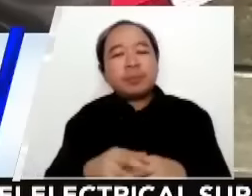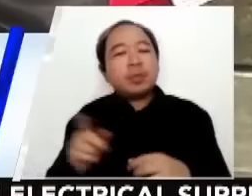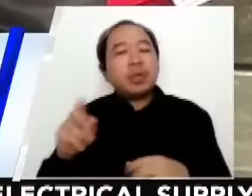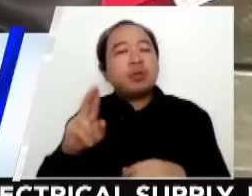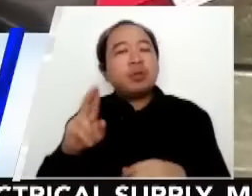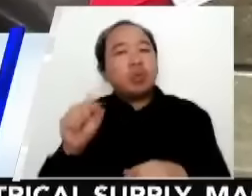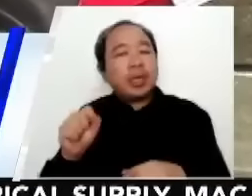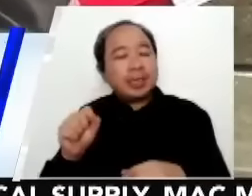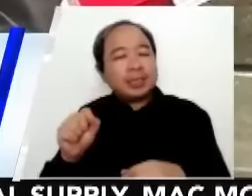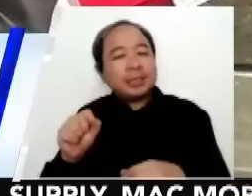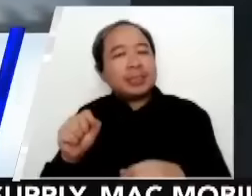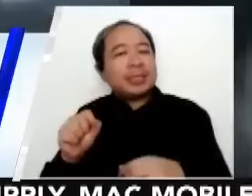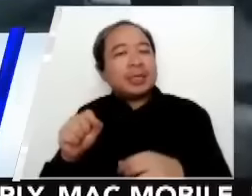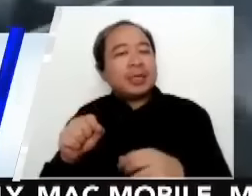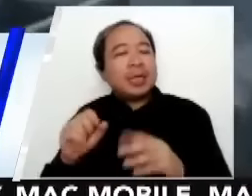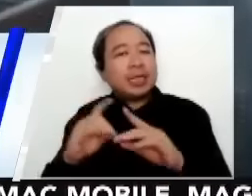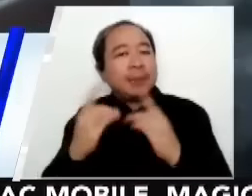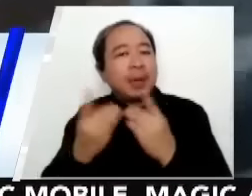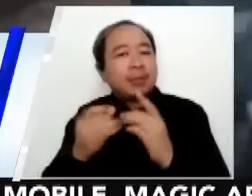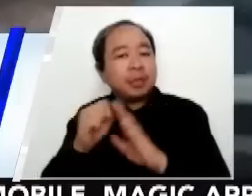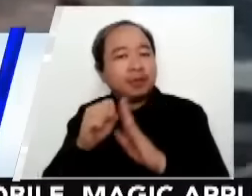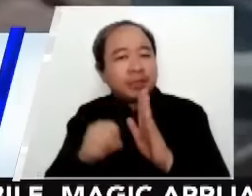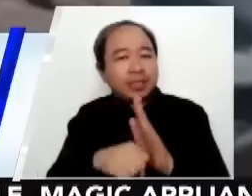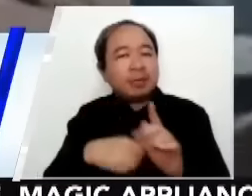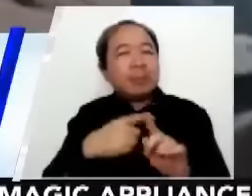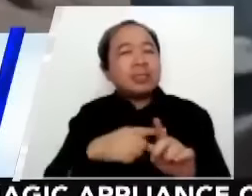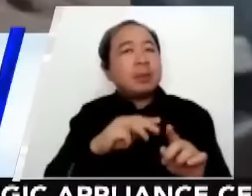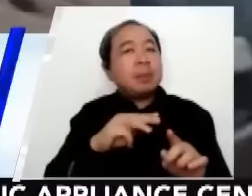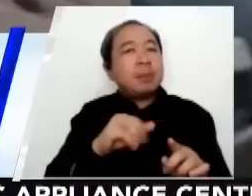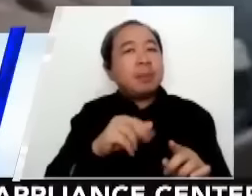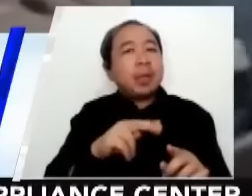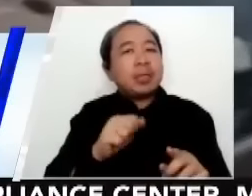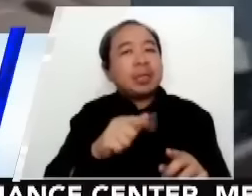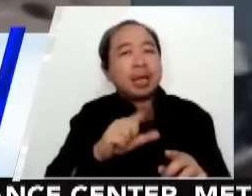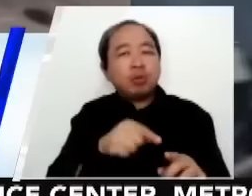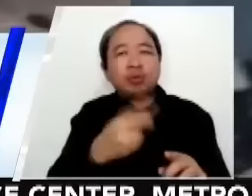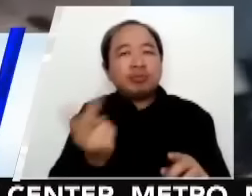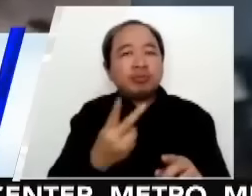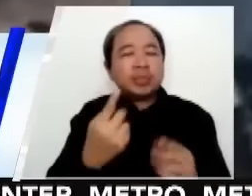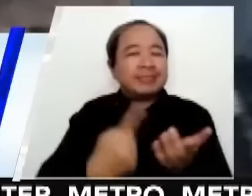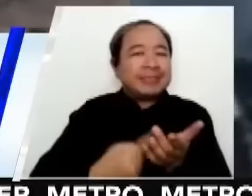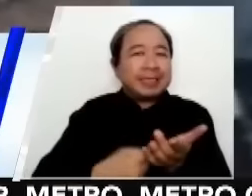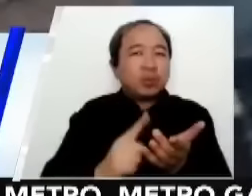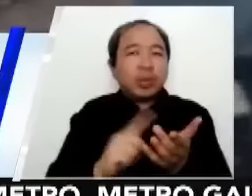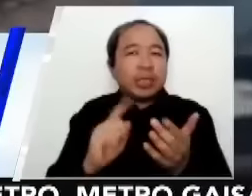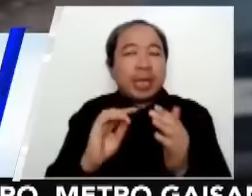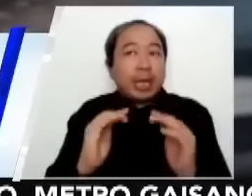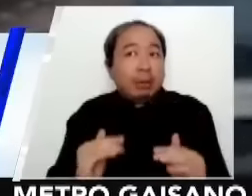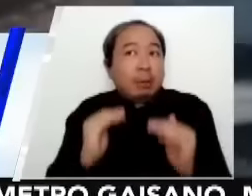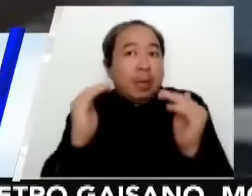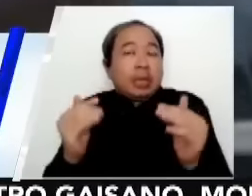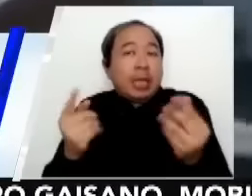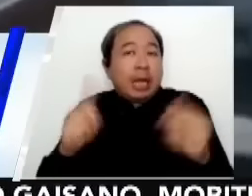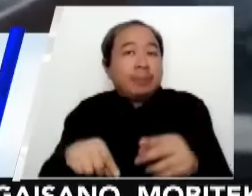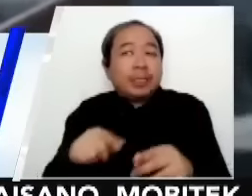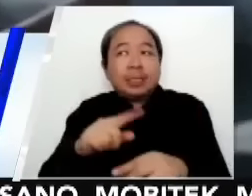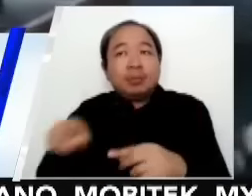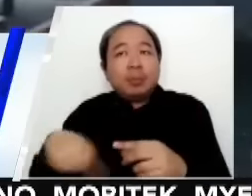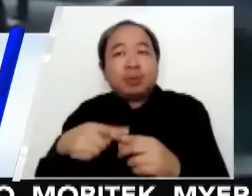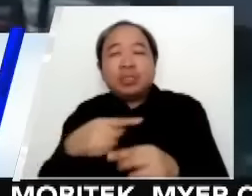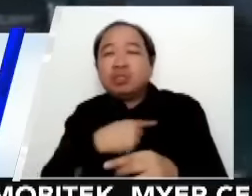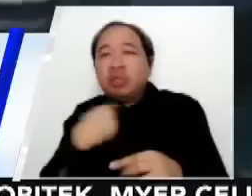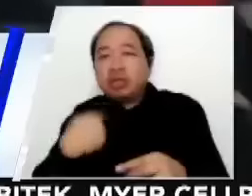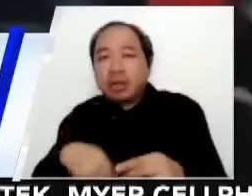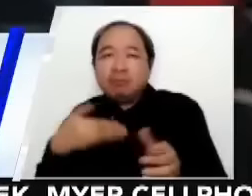Affairs Secretary Enrique Manalo pinag-usapan kahapon ang escalatory actions ng China laban sa Pilipinas. Dumagdag na rin